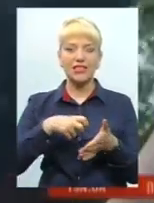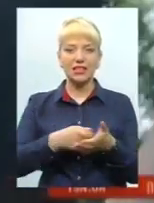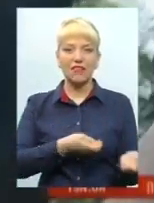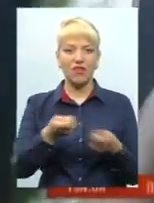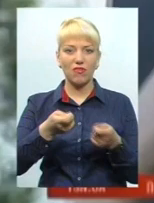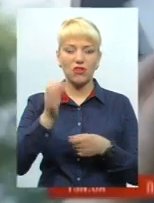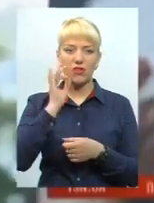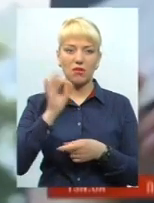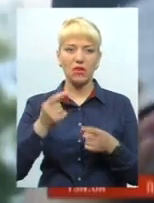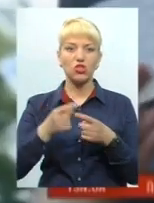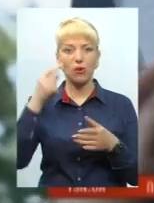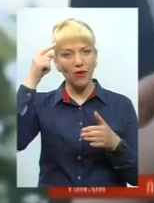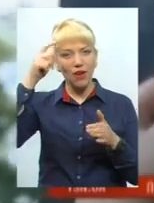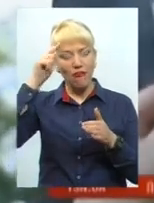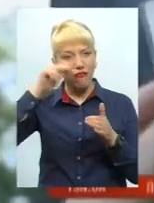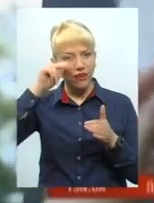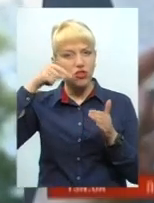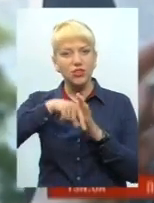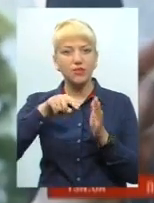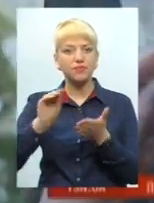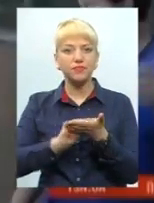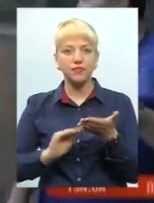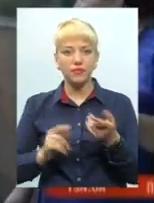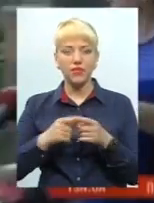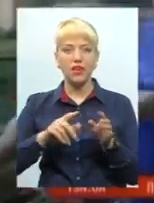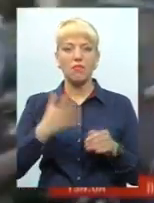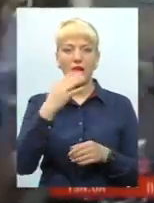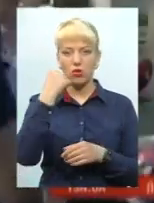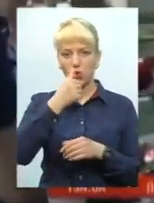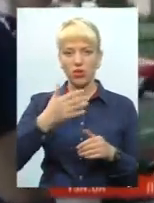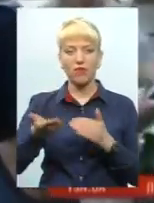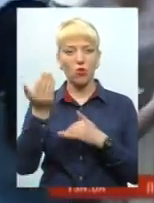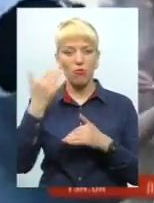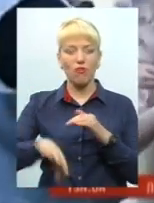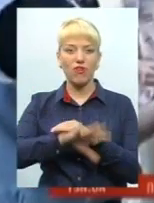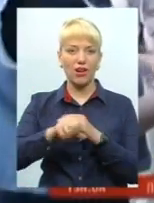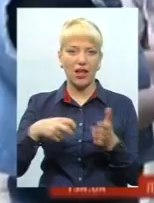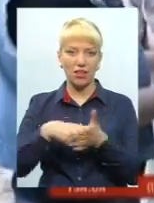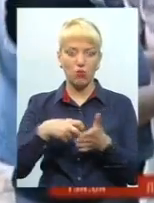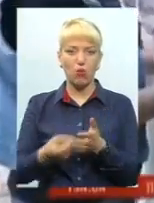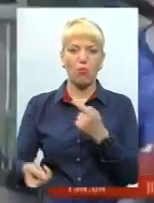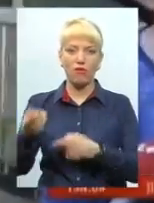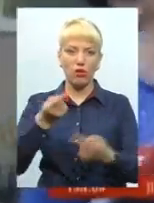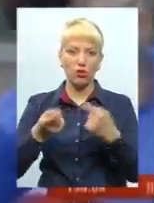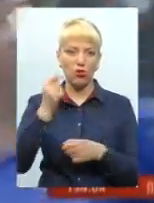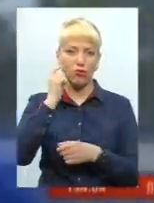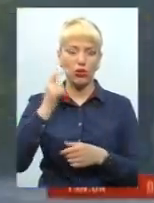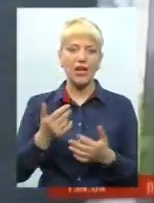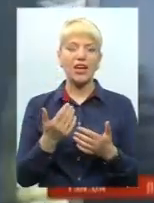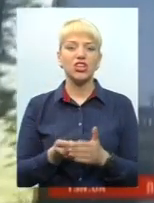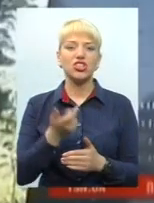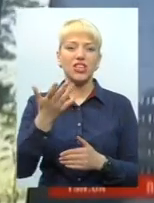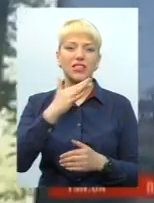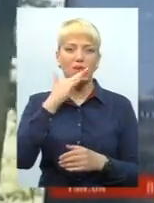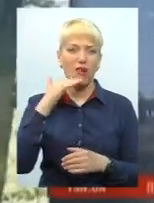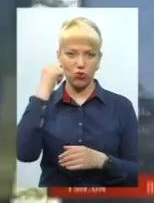змістом вивчити настрої людей. 5 років тому вкрадену пошту повернули в Україну, але через стільки часу адресатів знайти